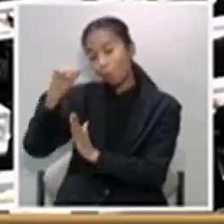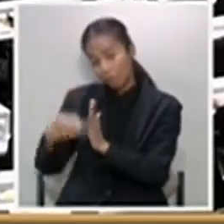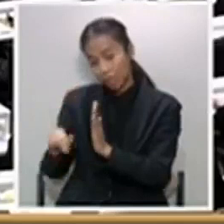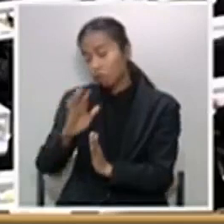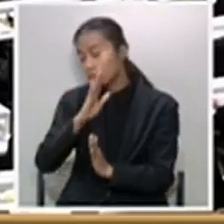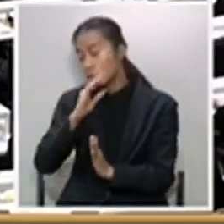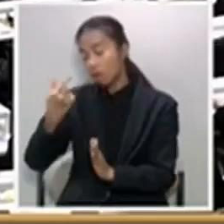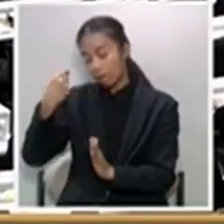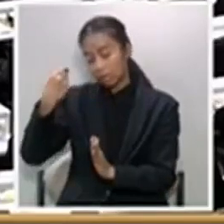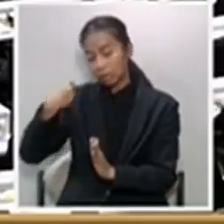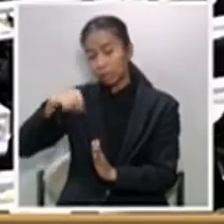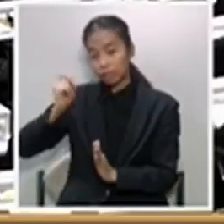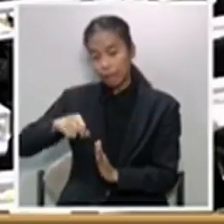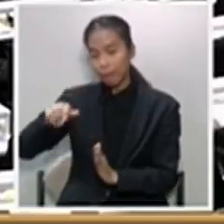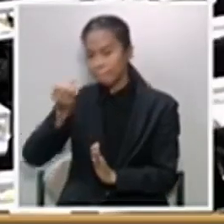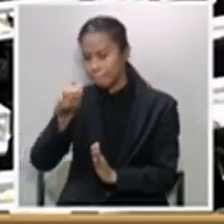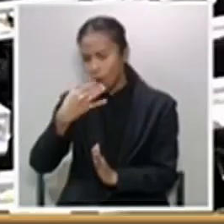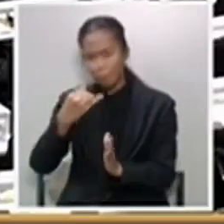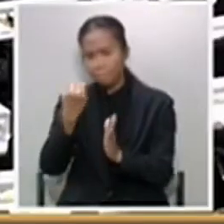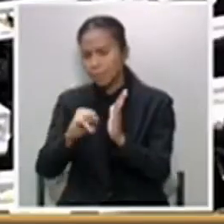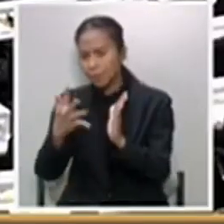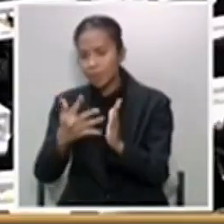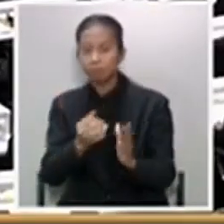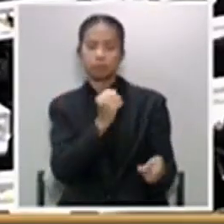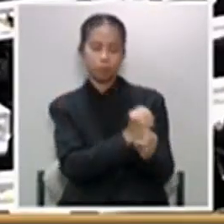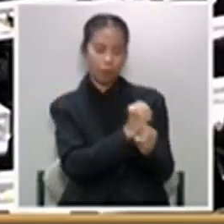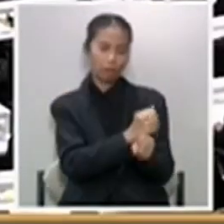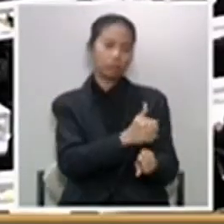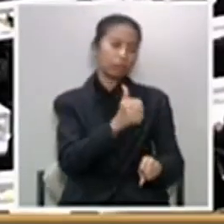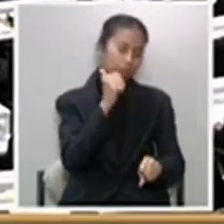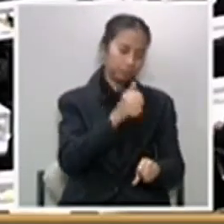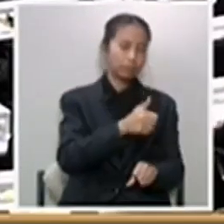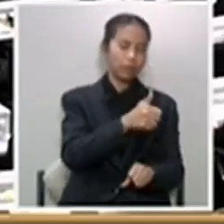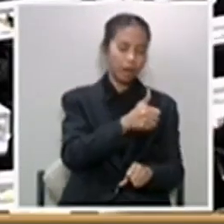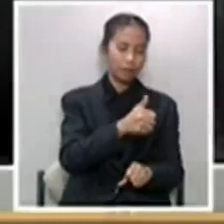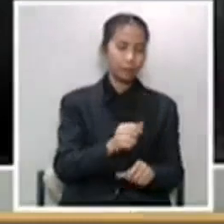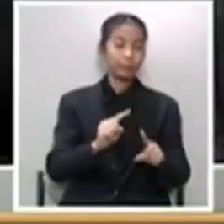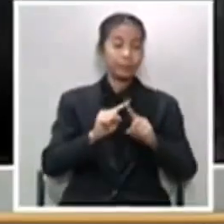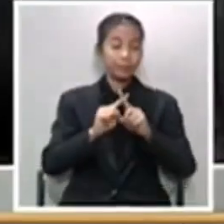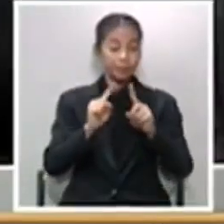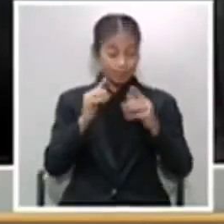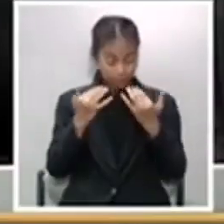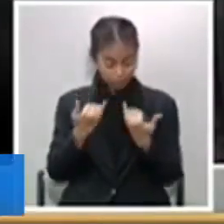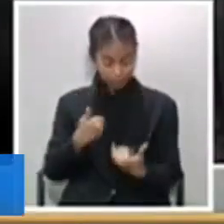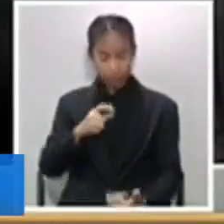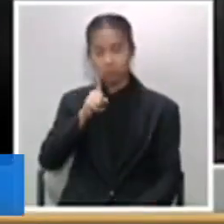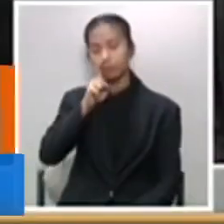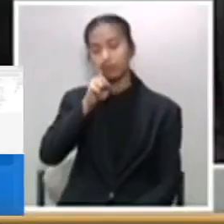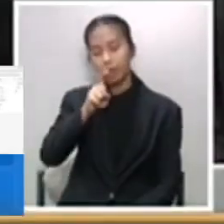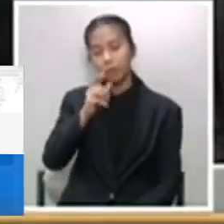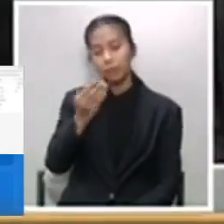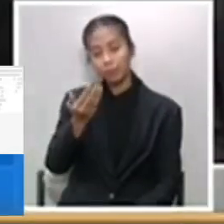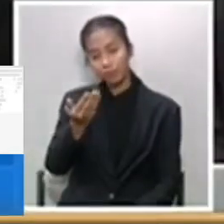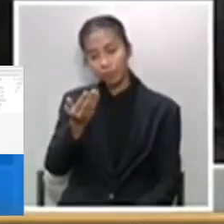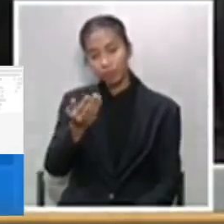ได้ครับอันนี้สำคัญทีนี้ก็อาจจะถามว่าหรือท่านนายกอาจจะไปคิด